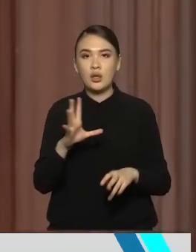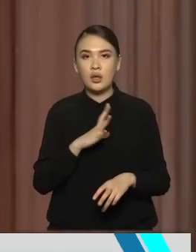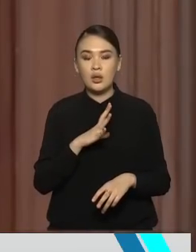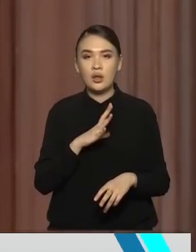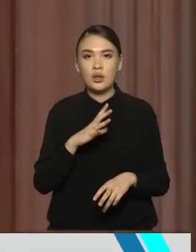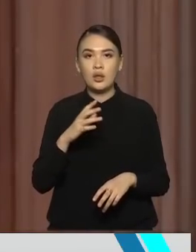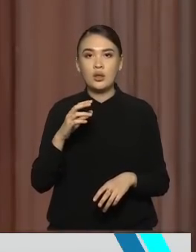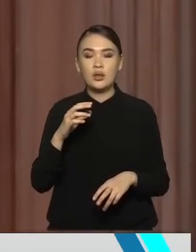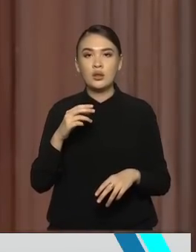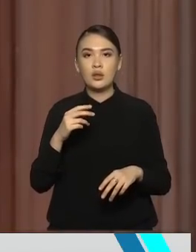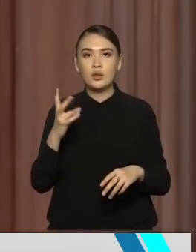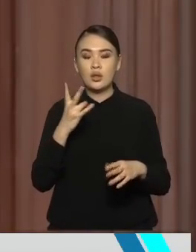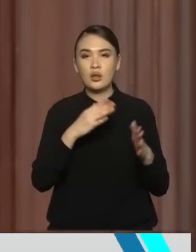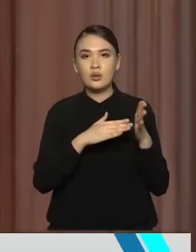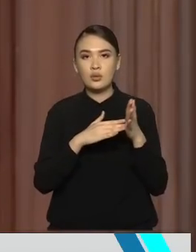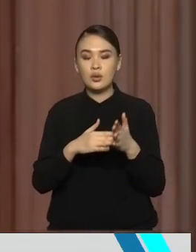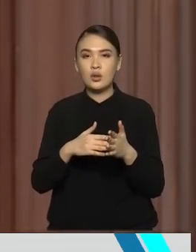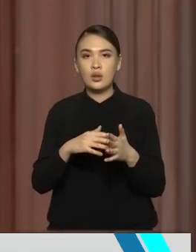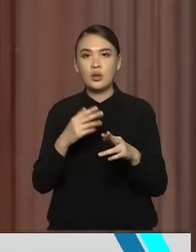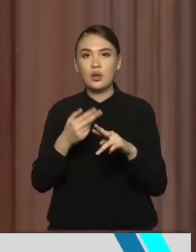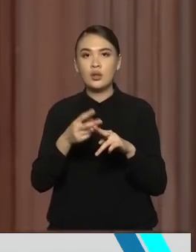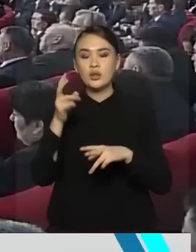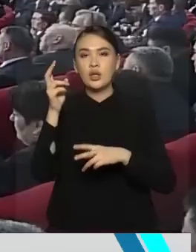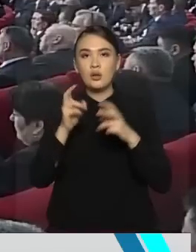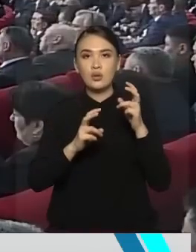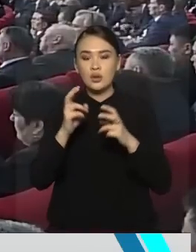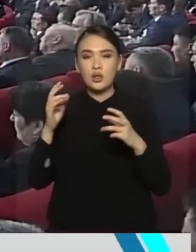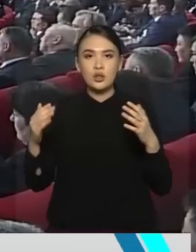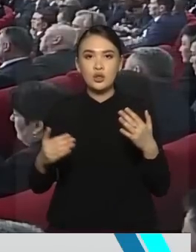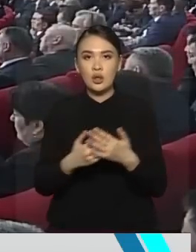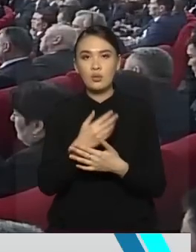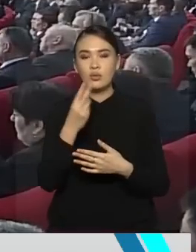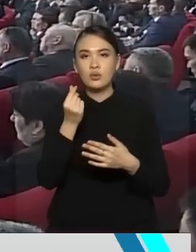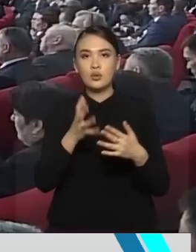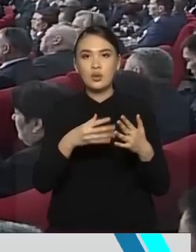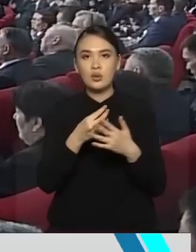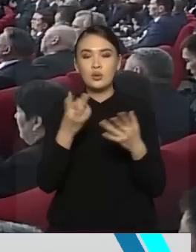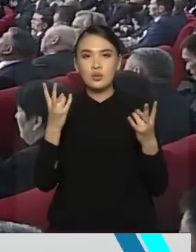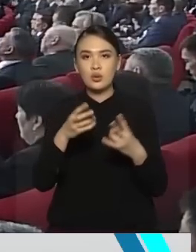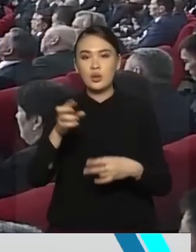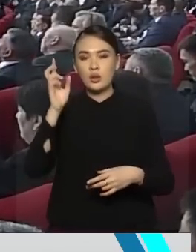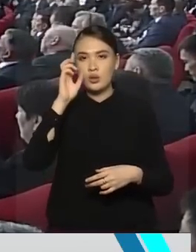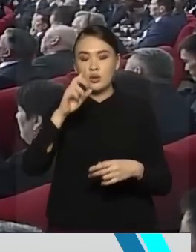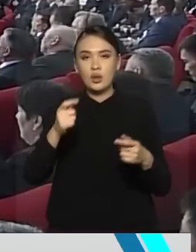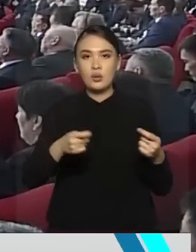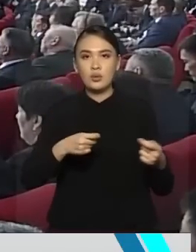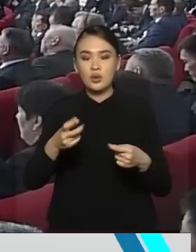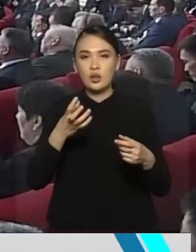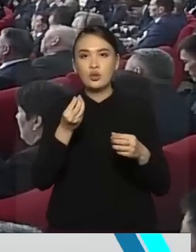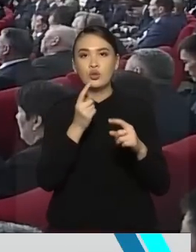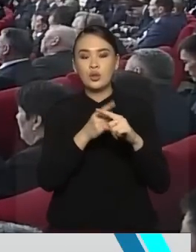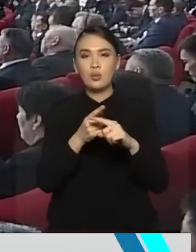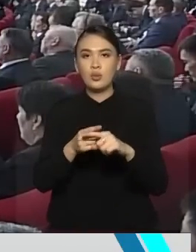жобаларын жүзеге асыруға және мұнай өңдеу зауыттарын жаңғыртуға жұмсау керек. Поэтому правительство должно принять дополнительные меры